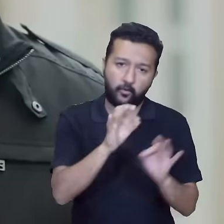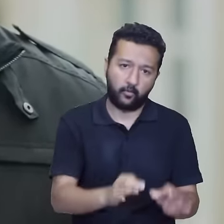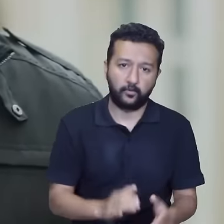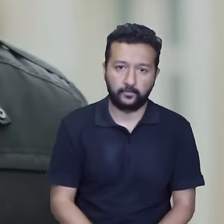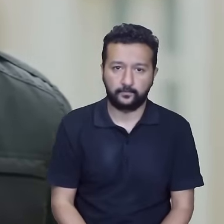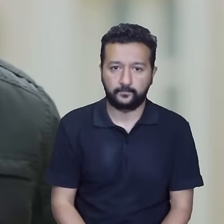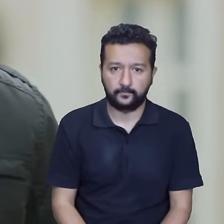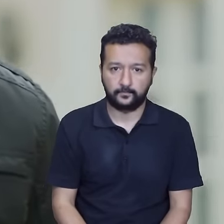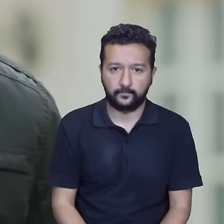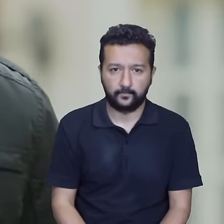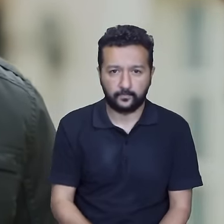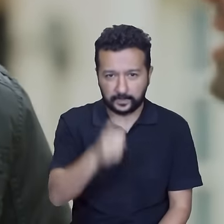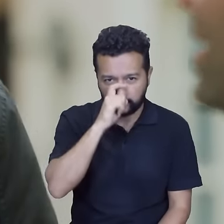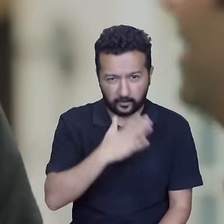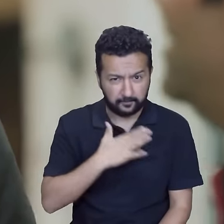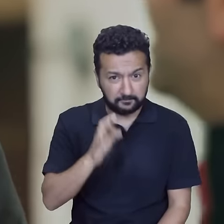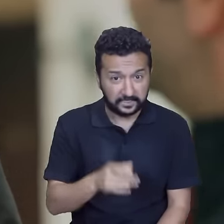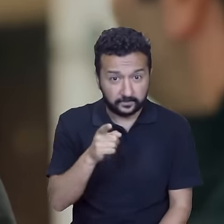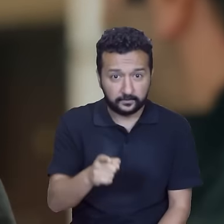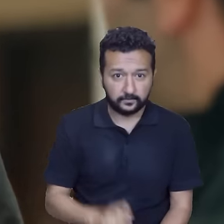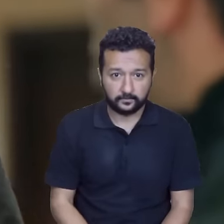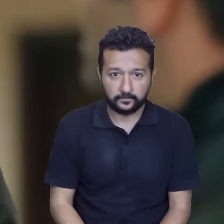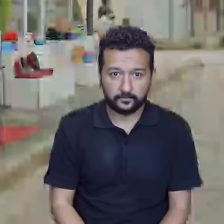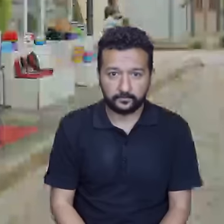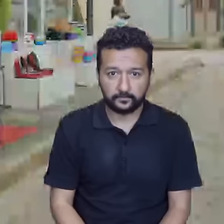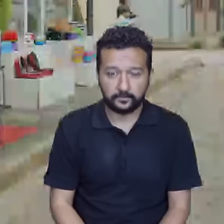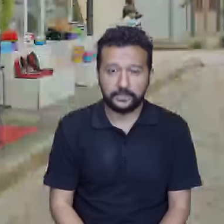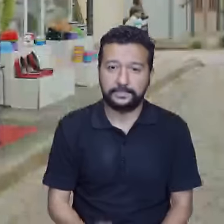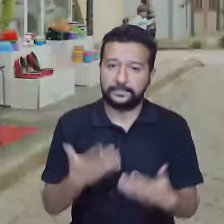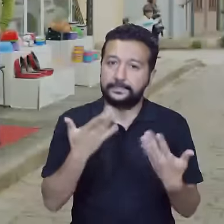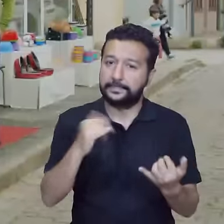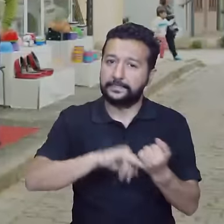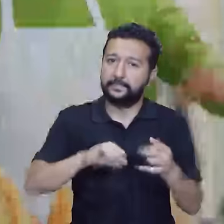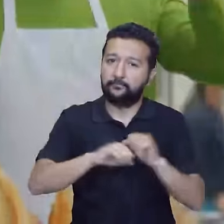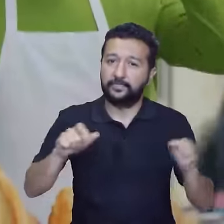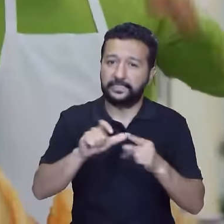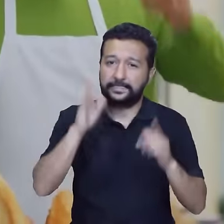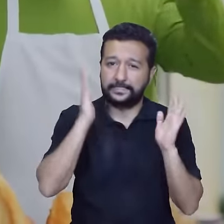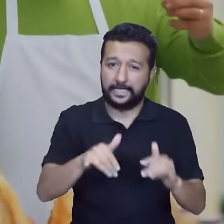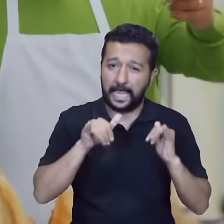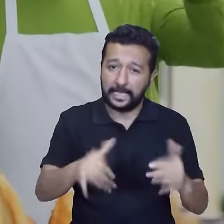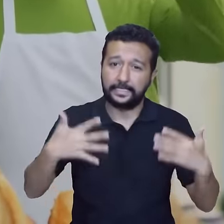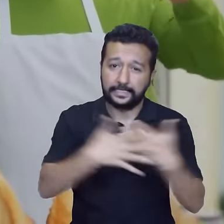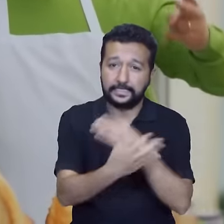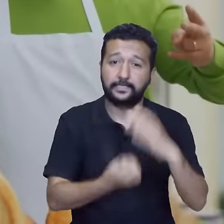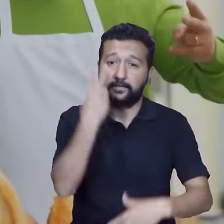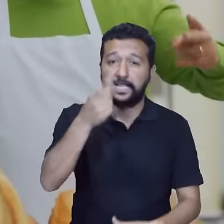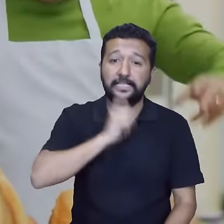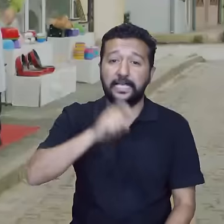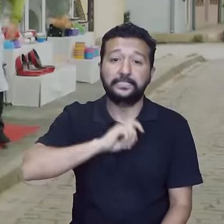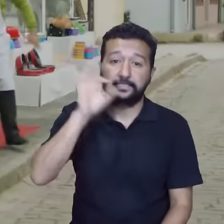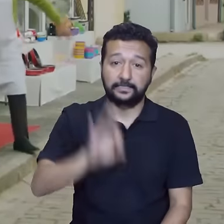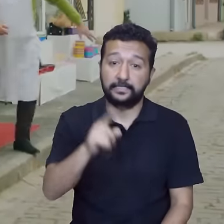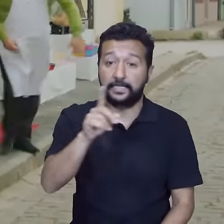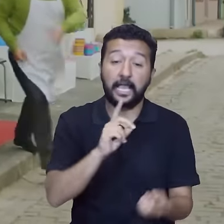zaten. Sultanım mı? Gitti bizim iddia. Ulan Şener, aynı gecenin sabahında iki kez yaktın